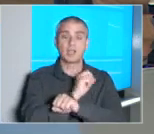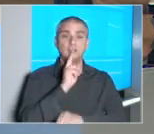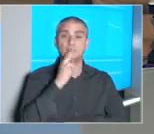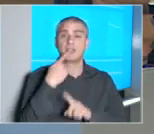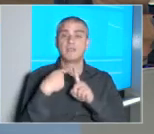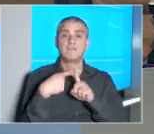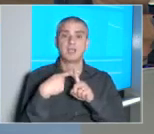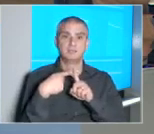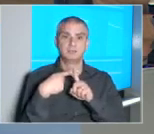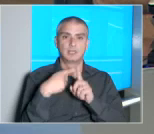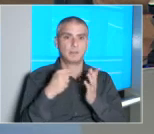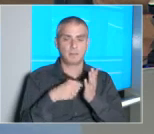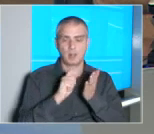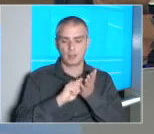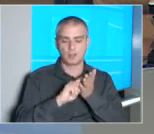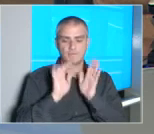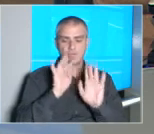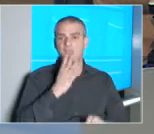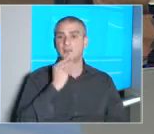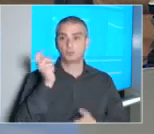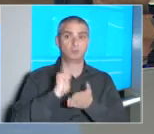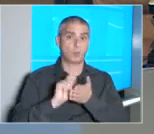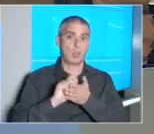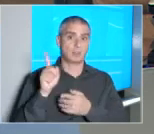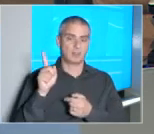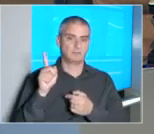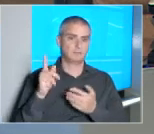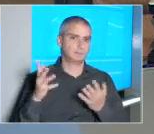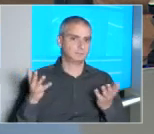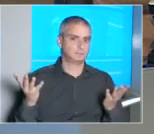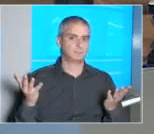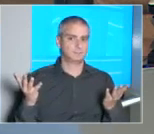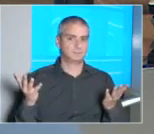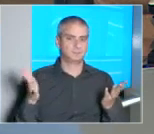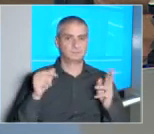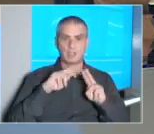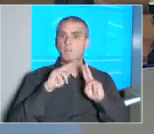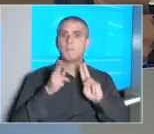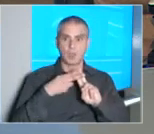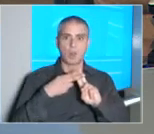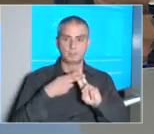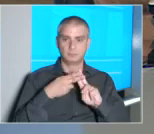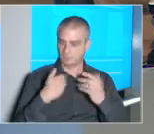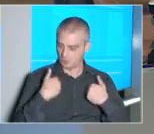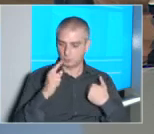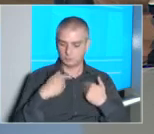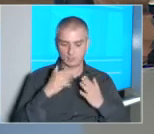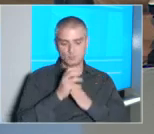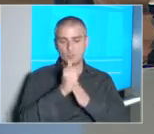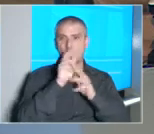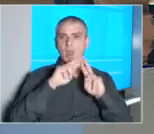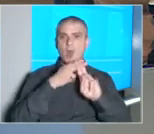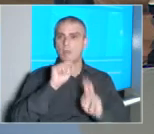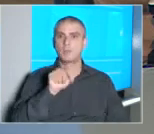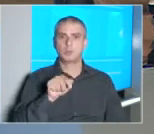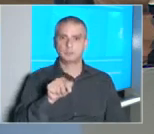לשנתיים וחצי על כתובות אנטישמיות שכתב. זאת אומרת, גם בעולם, ואנחנו צריכים להיות מובילי העולם